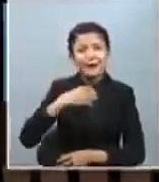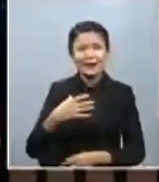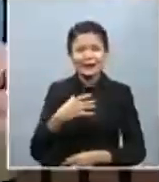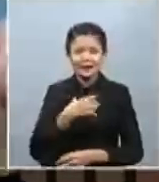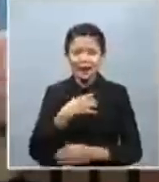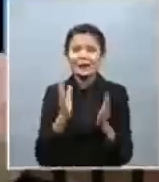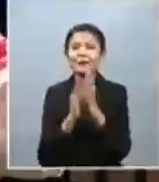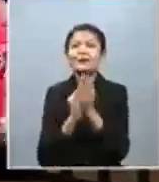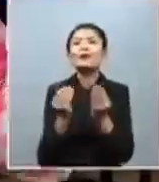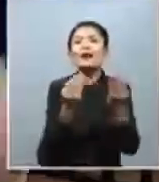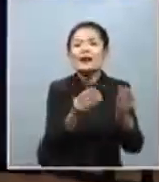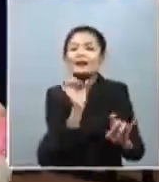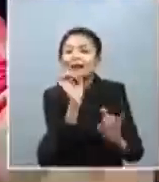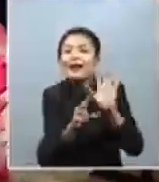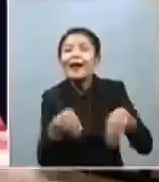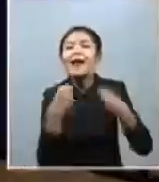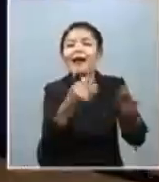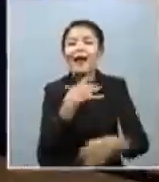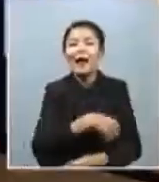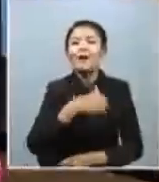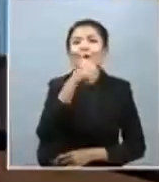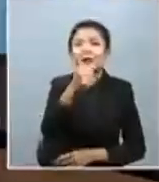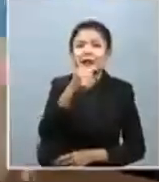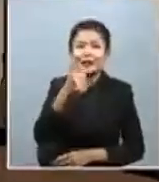านนะคะคือชงให้ท่านอารมณ์ดีลงจากห้อม